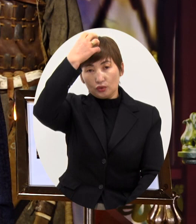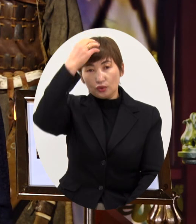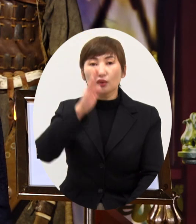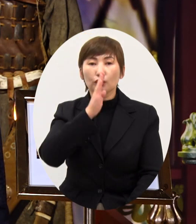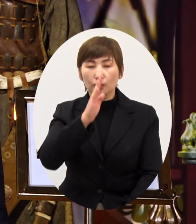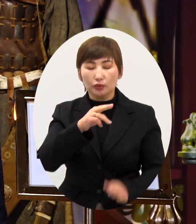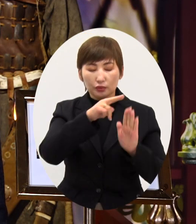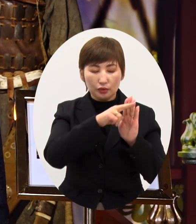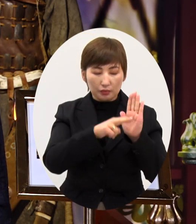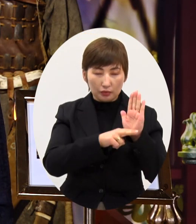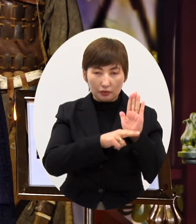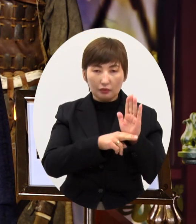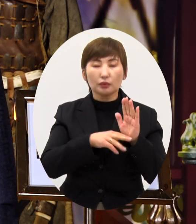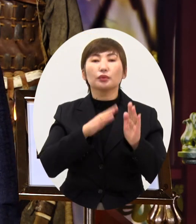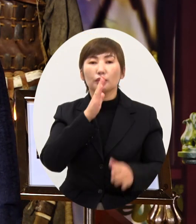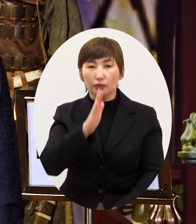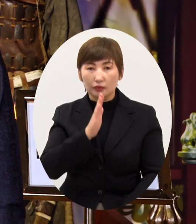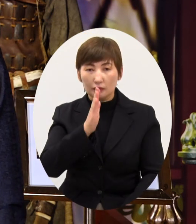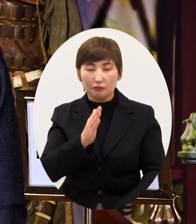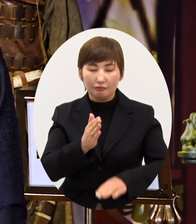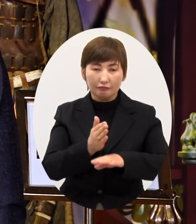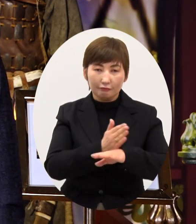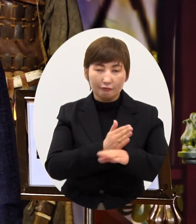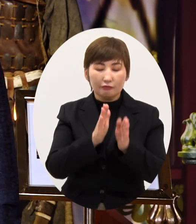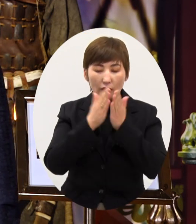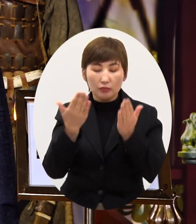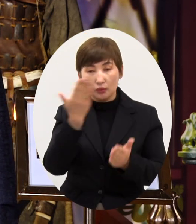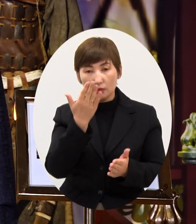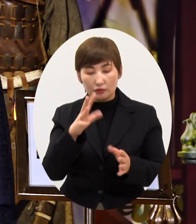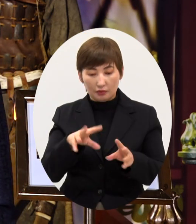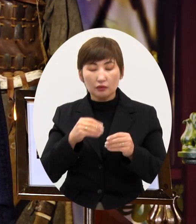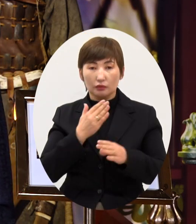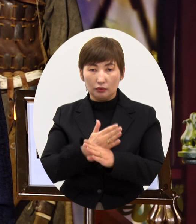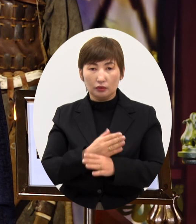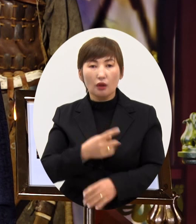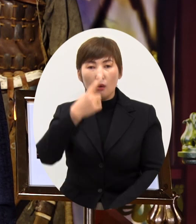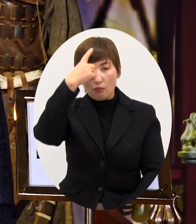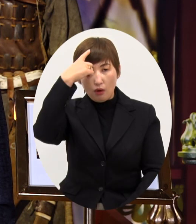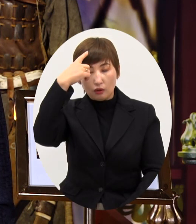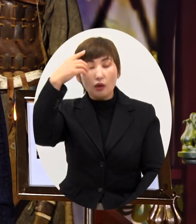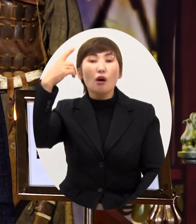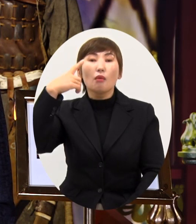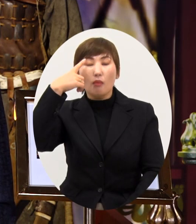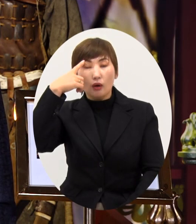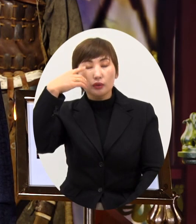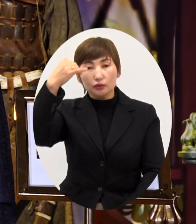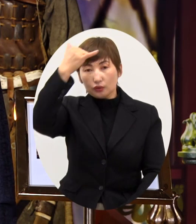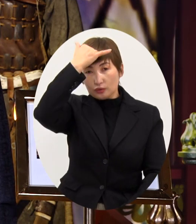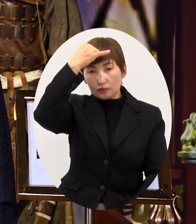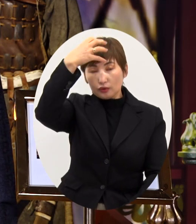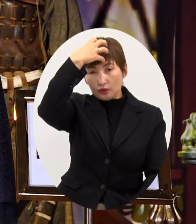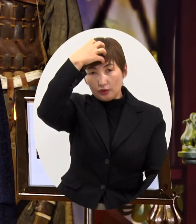За төрийн дуудлыг тогтсон дүрм журмын дагуу эхшилүүлдэг тухай бид сургуулийн мэдээлэлээс авсан. За Монгол төрийн бэлэгдлээ хэрхэн